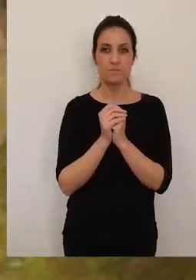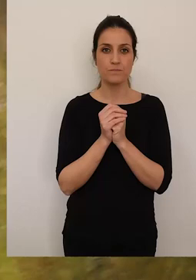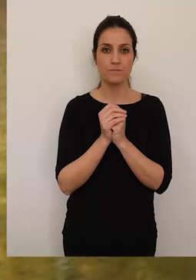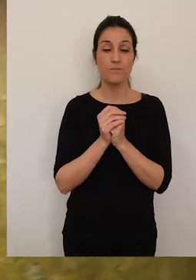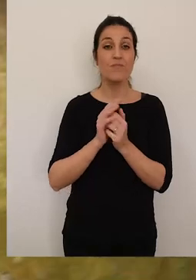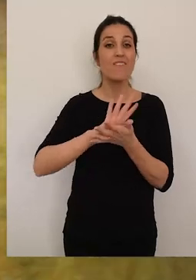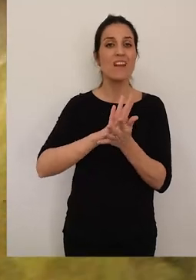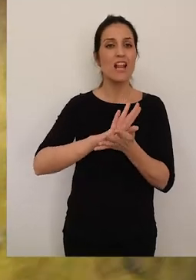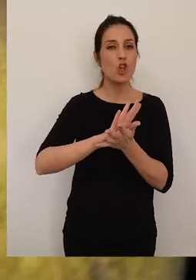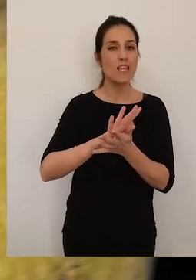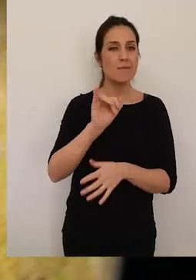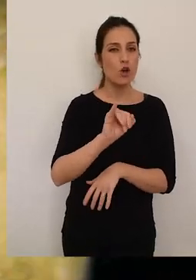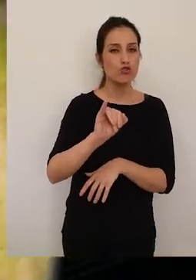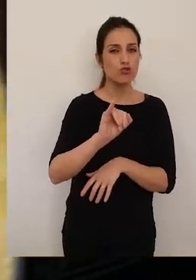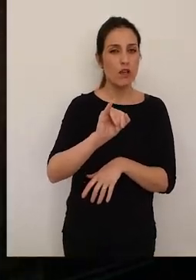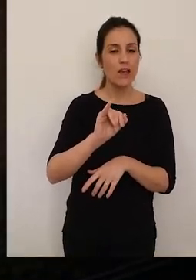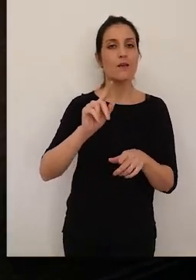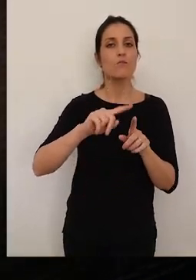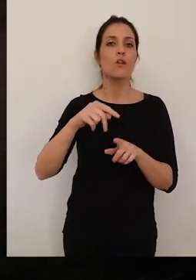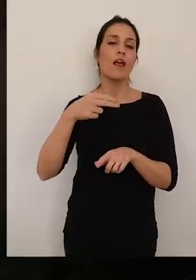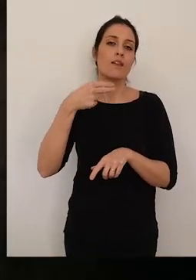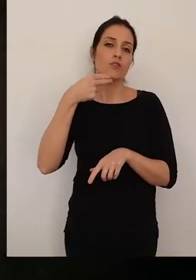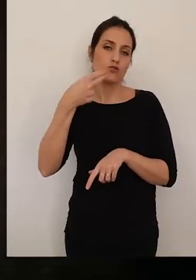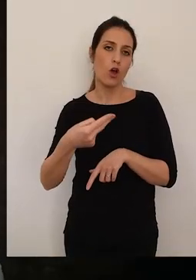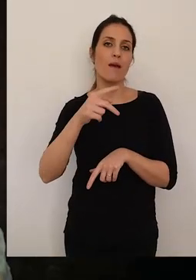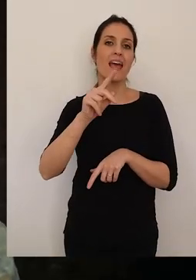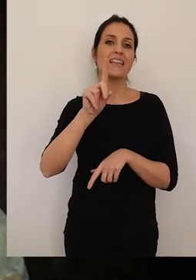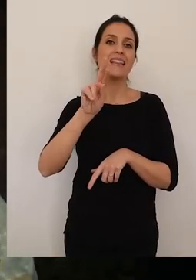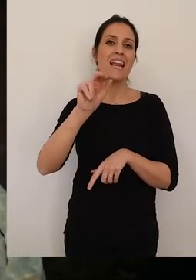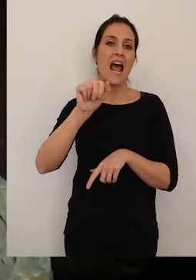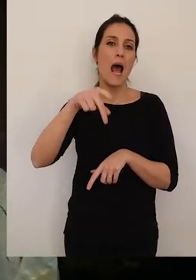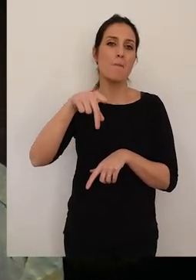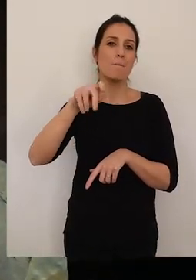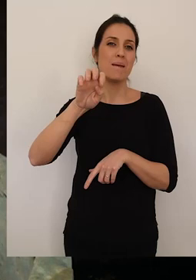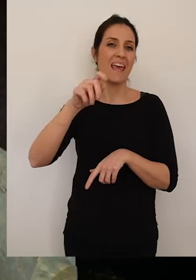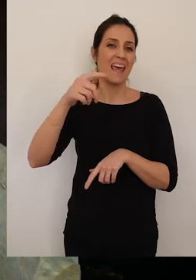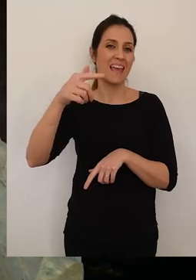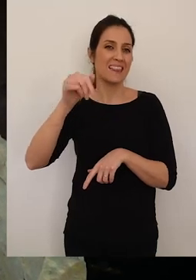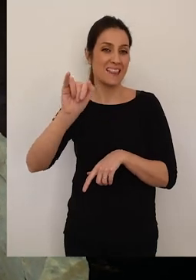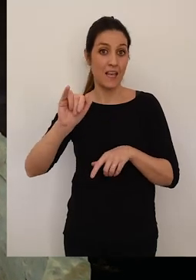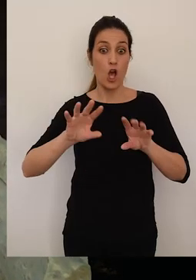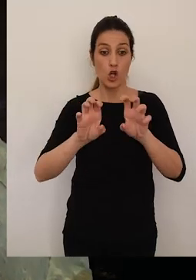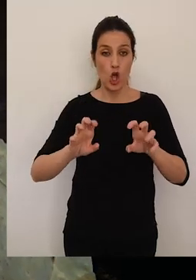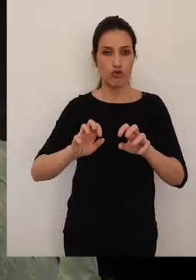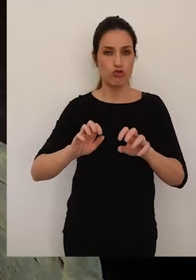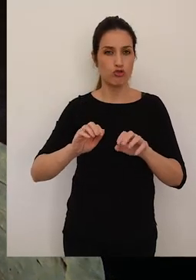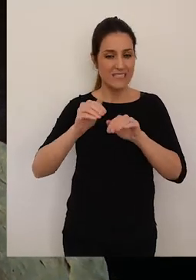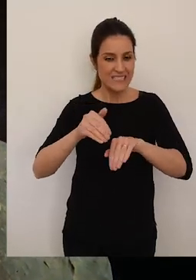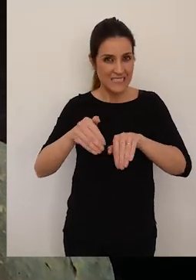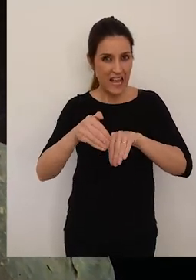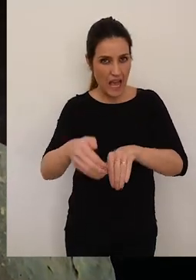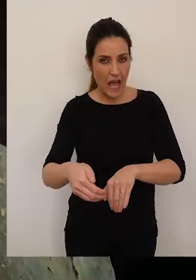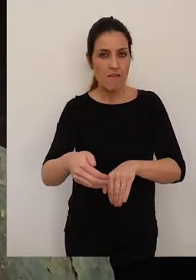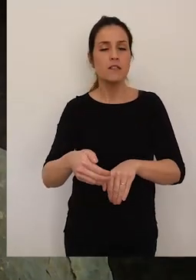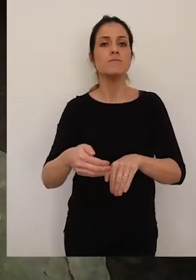I frantoi ipogei, chiamati anche trappeti ipogei, venivano scavati sotto il banco roccioso, oltre che per ragione di